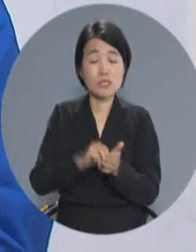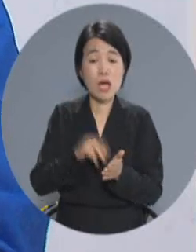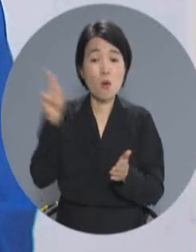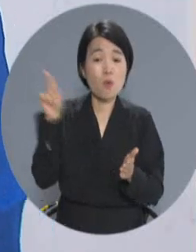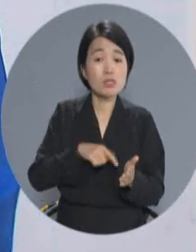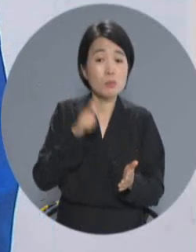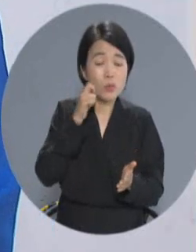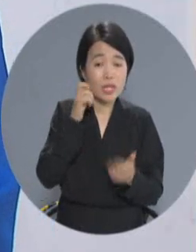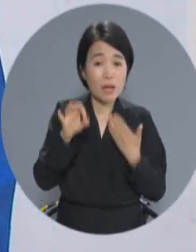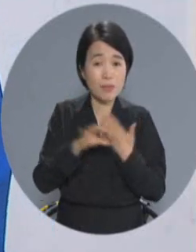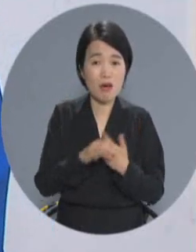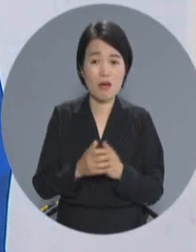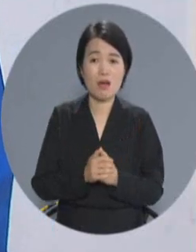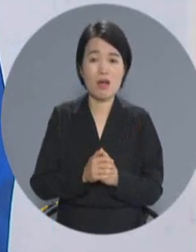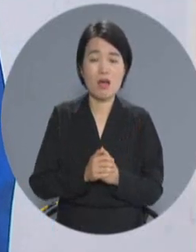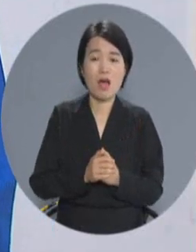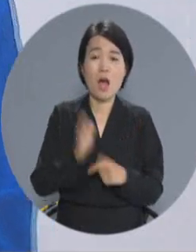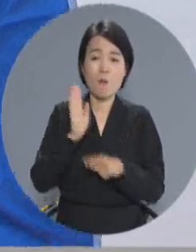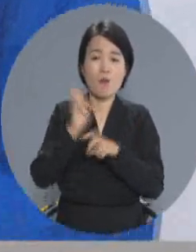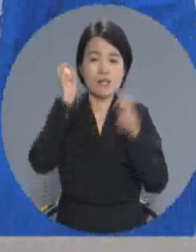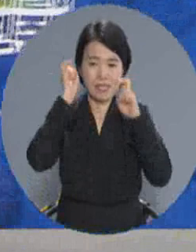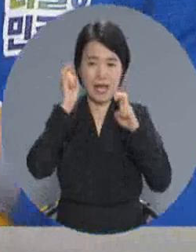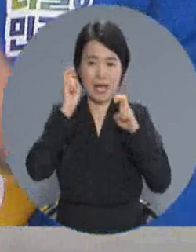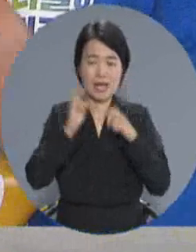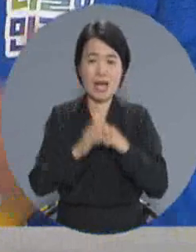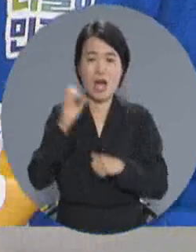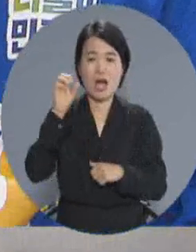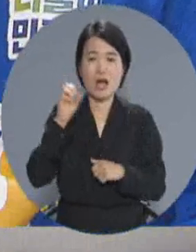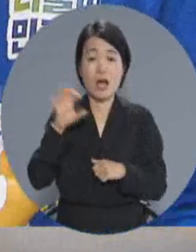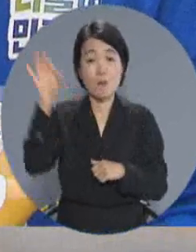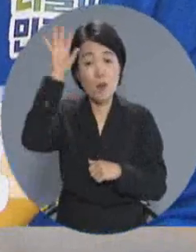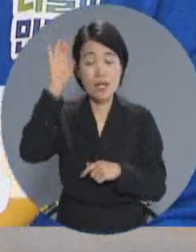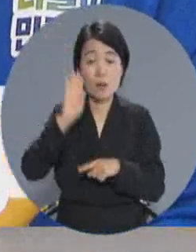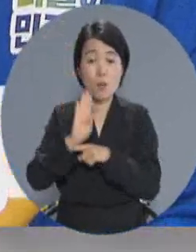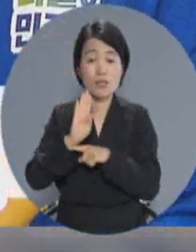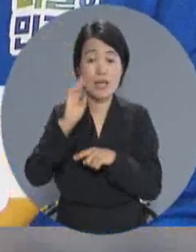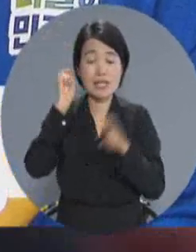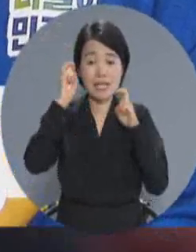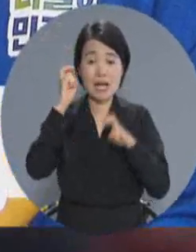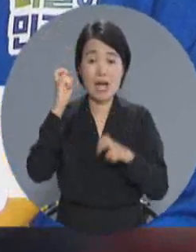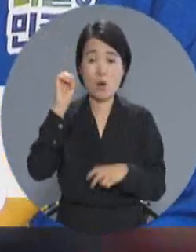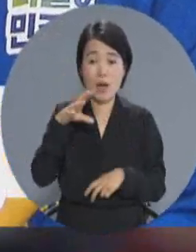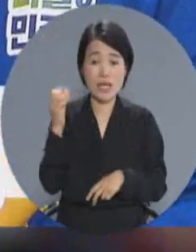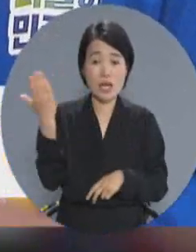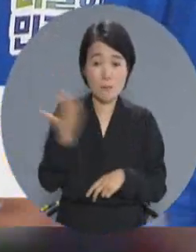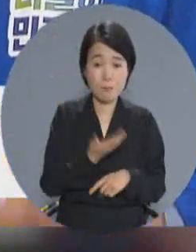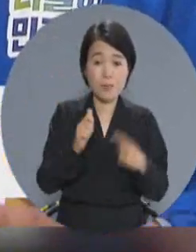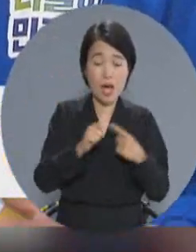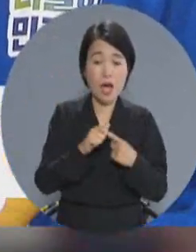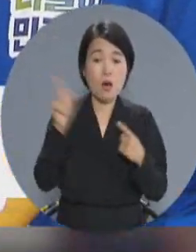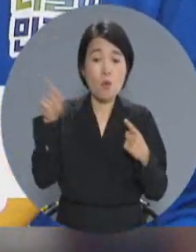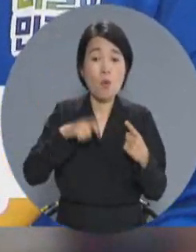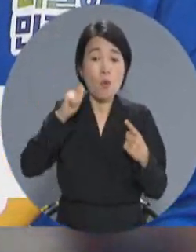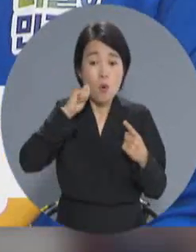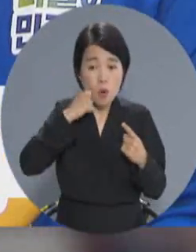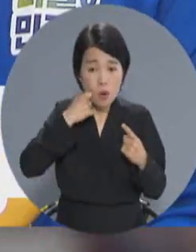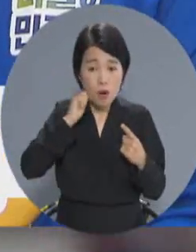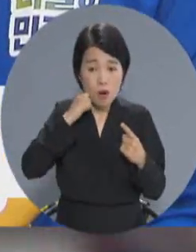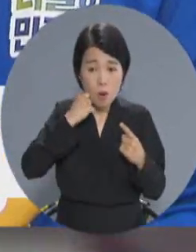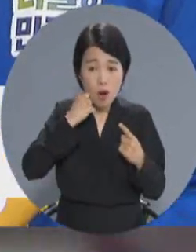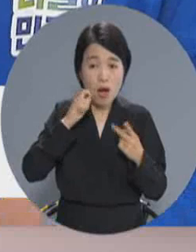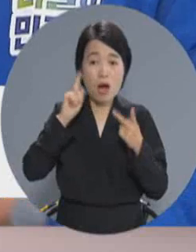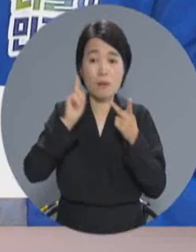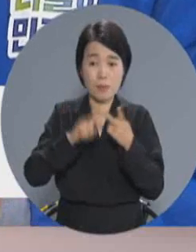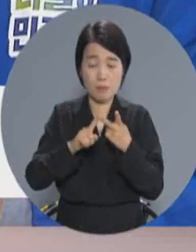있다면 어제 최소한 포스코 본사 현재 포옹에 있는 본사가 간염으로 아오 든지 이 또한 어렵다 그러면